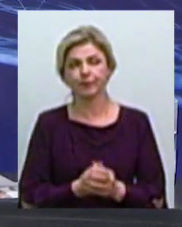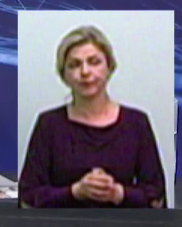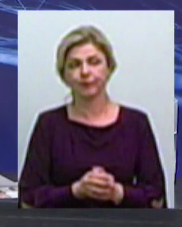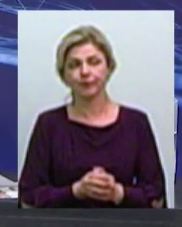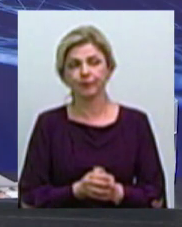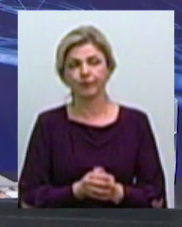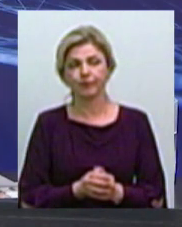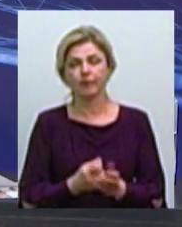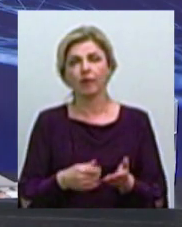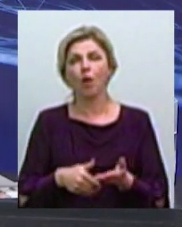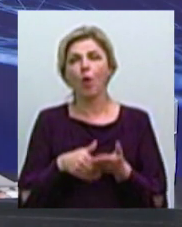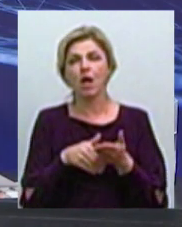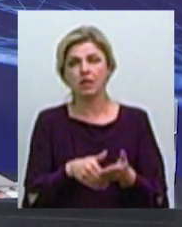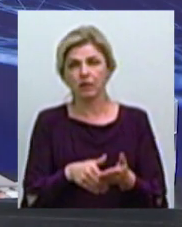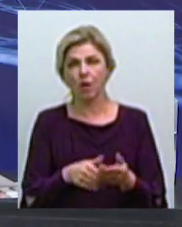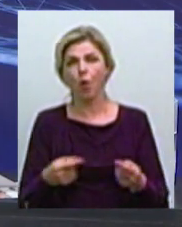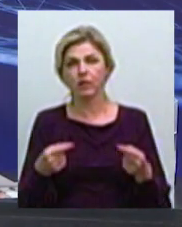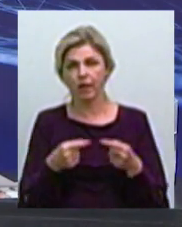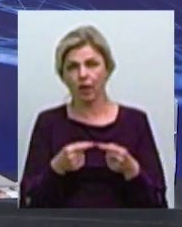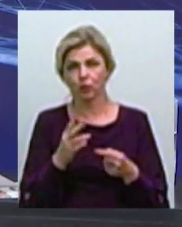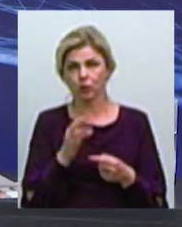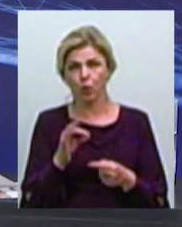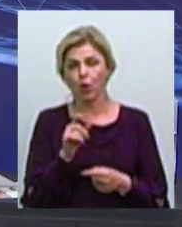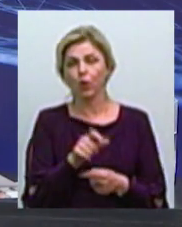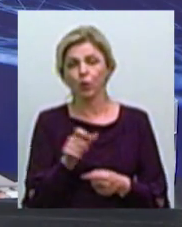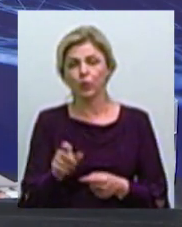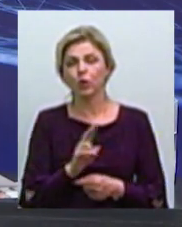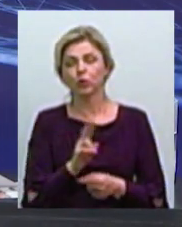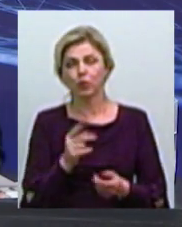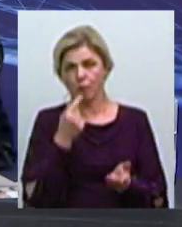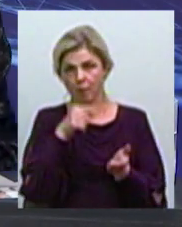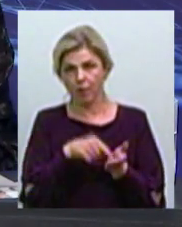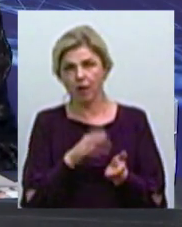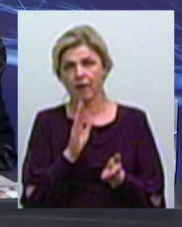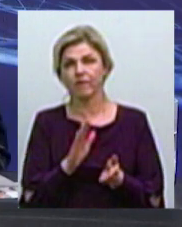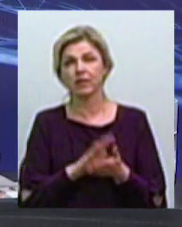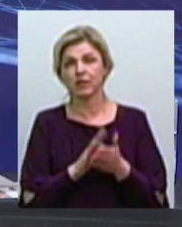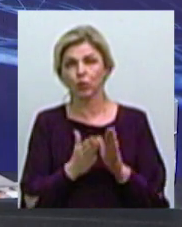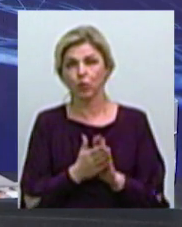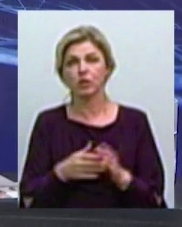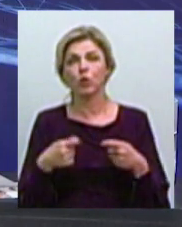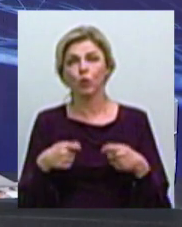и оказана помощь конкретно, да, людям, которые оказались в ситуации торговли людьми,